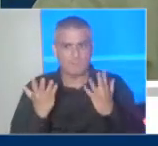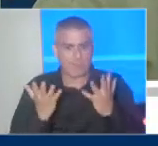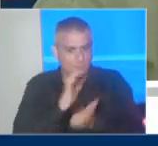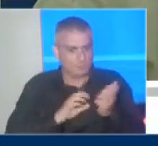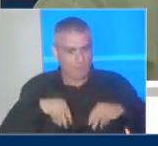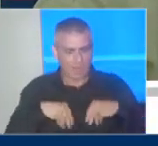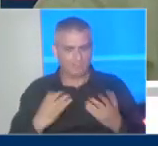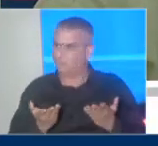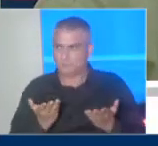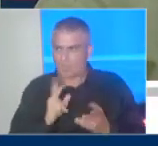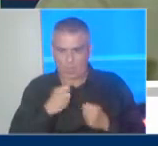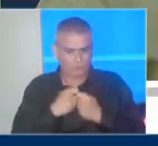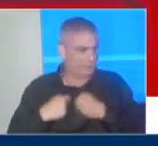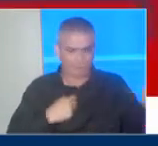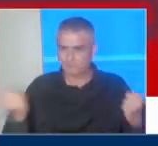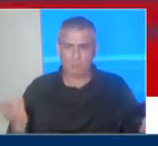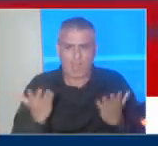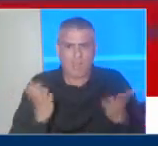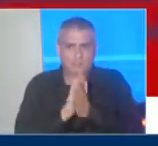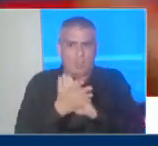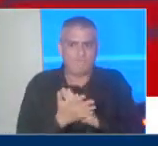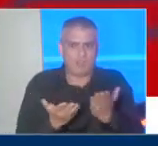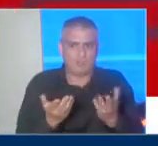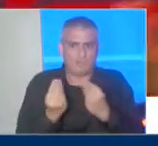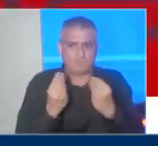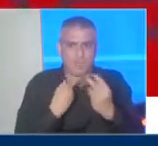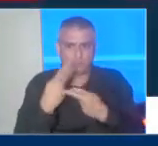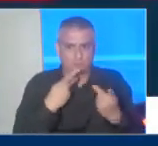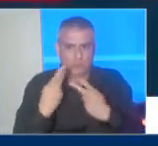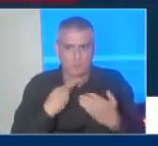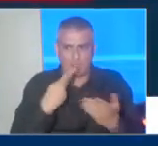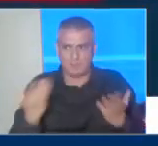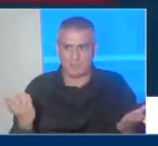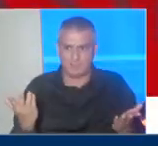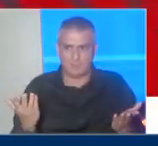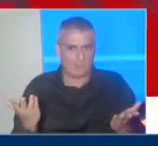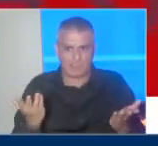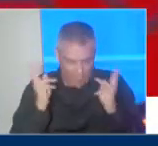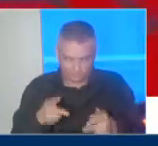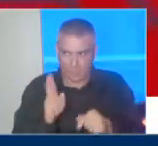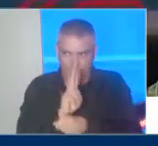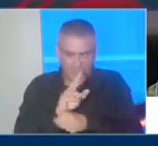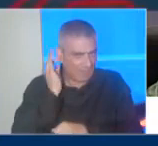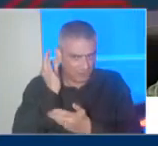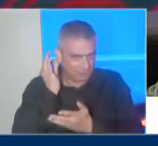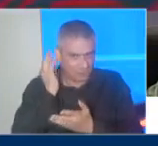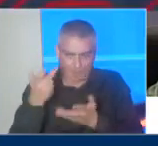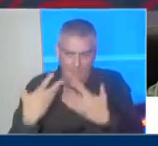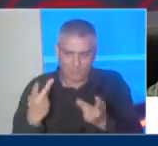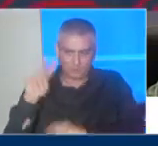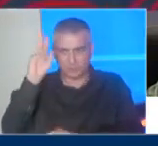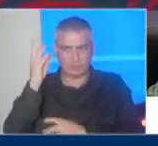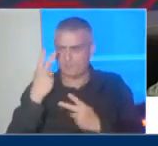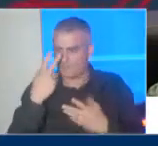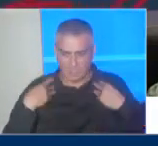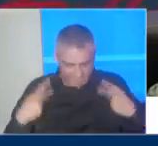מסובך להסכים עם זה? זה בכלל העניין של ימין ושמאל. איך זה הופך להיות משהו שהוא אישו ביני לבינך? תקשיבי לי רגע. אפשר להגן על נשים, הן חלשות יותר